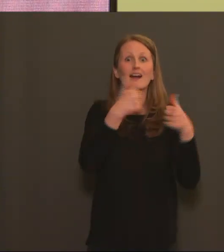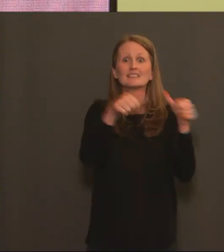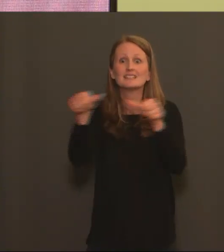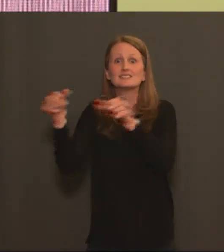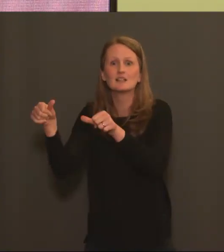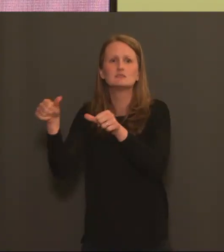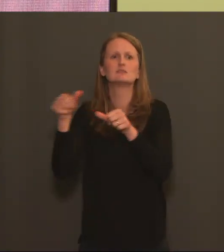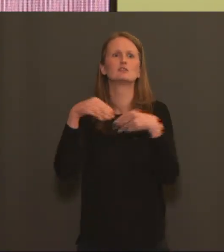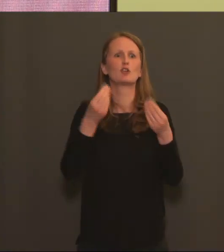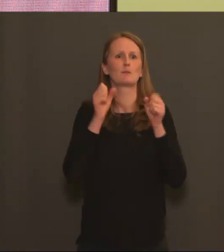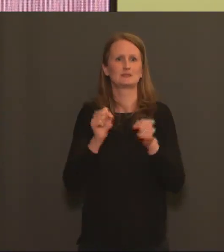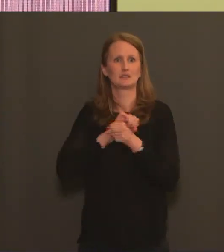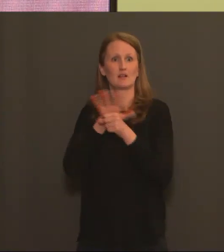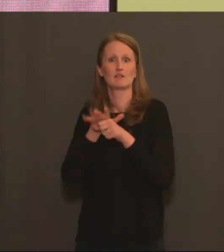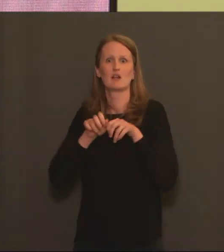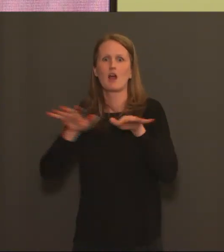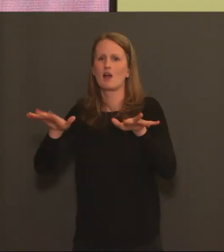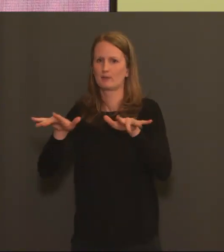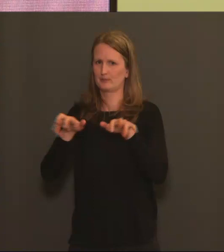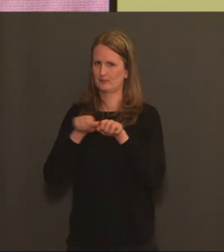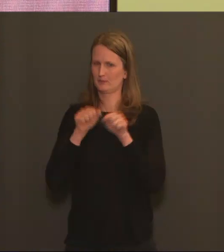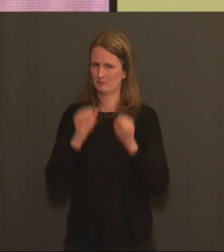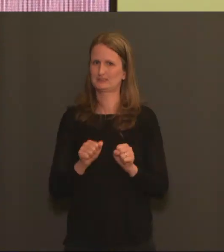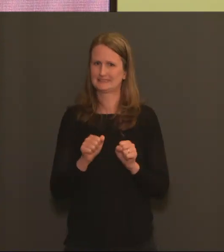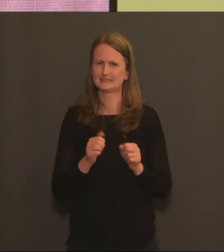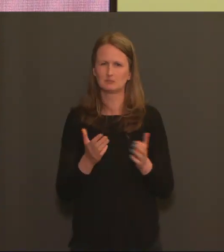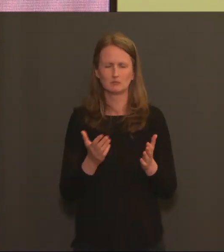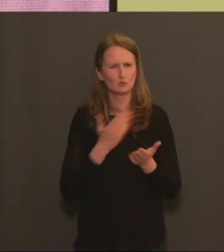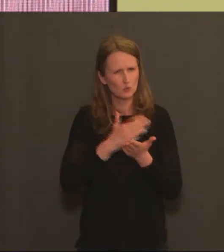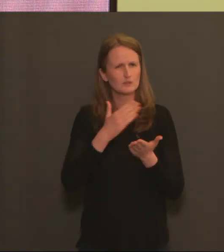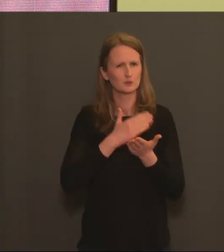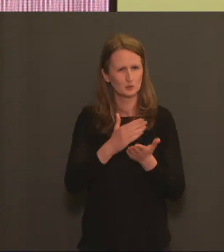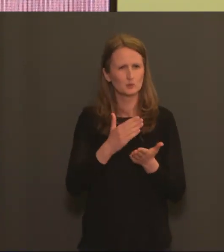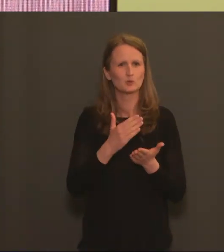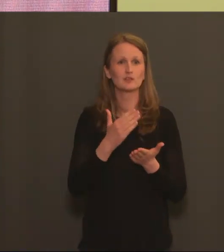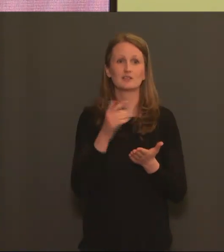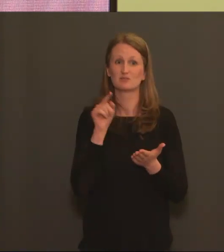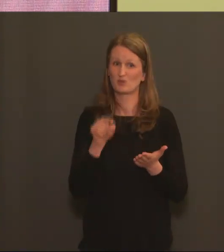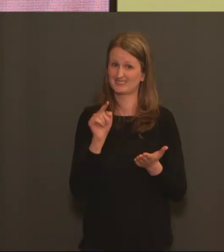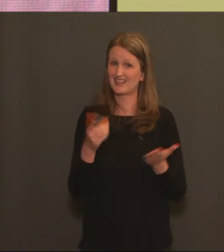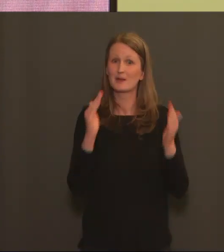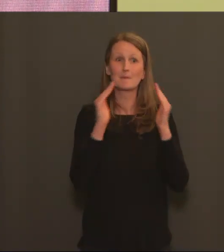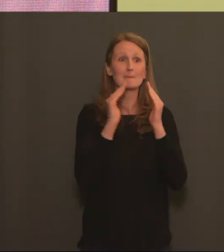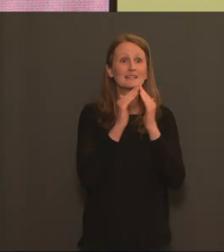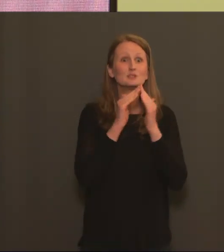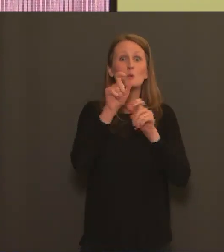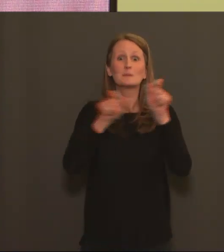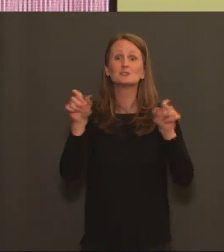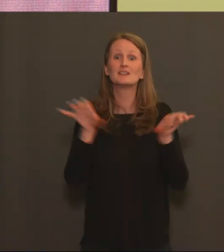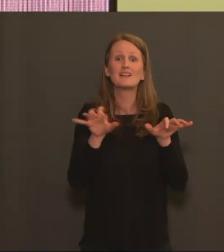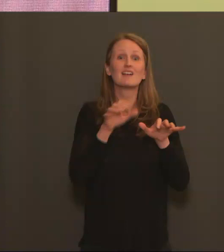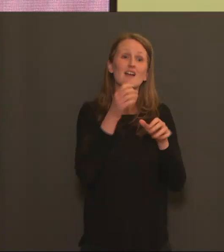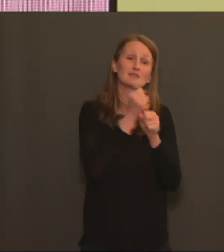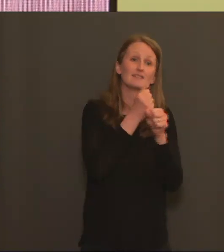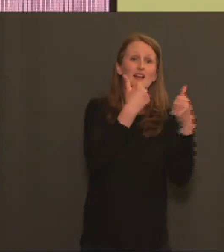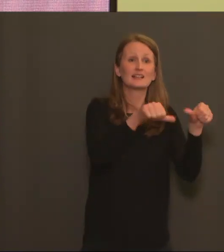à cause de ce télétravail que nous sommes actuellement capables de maintenir nos écoles ouvertes, que nous avons des magasins non essentiels